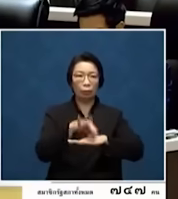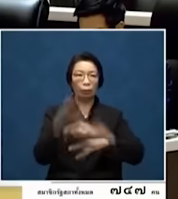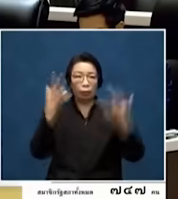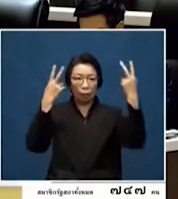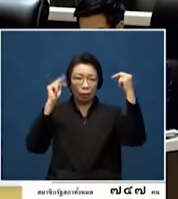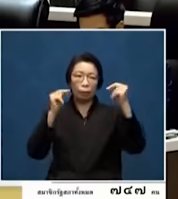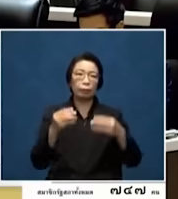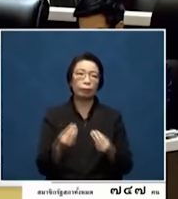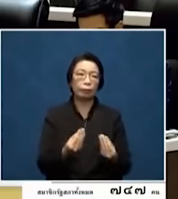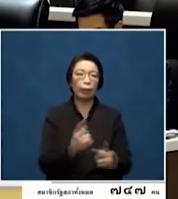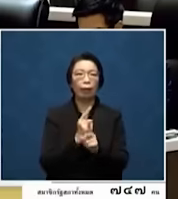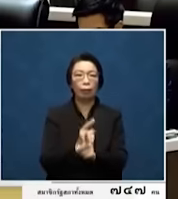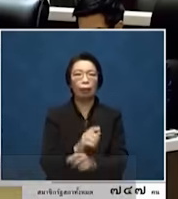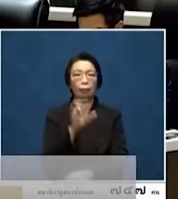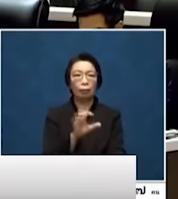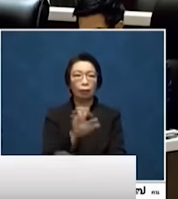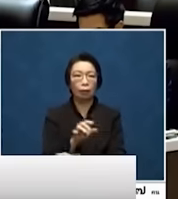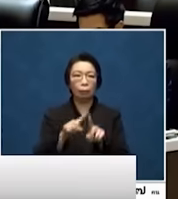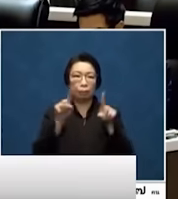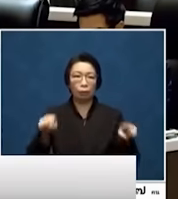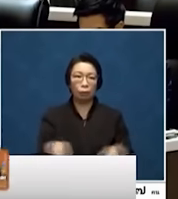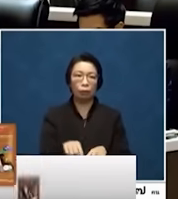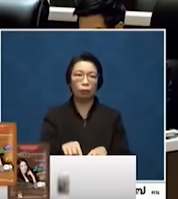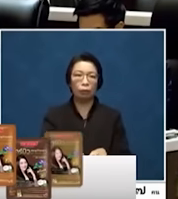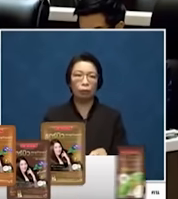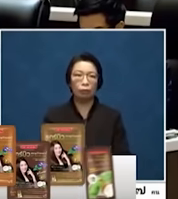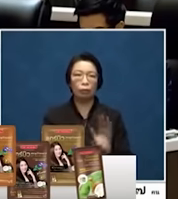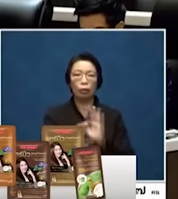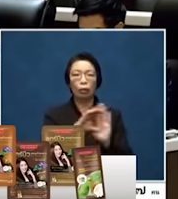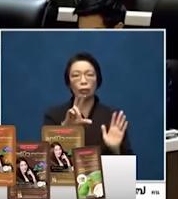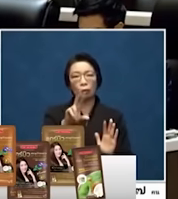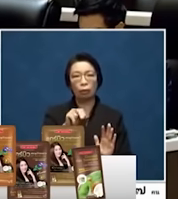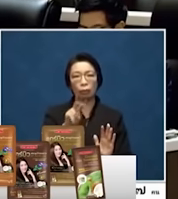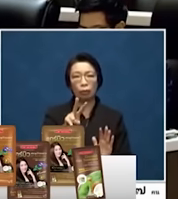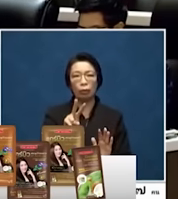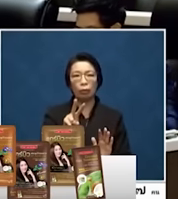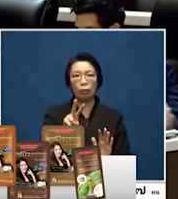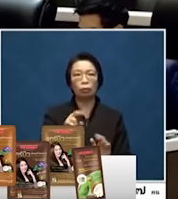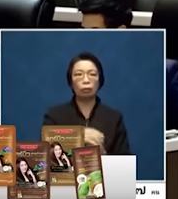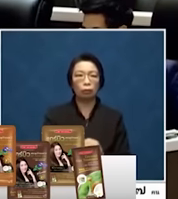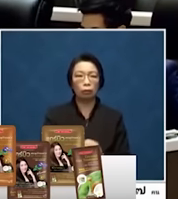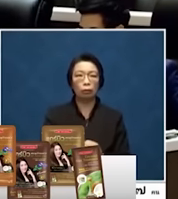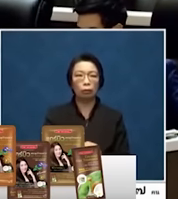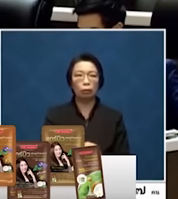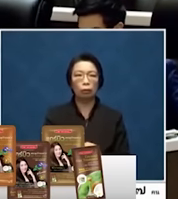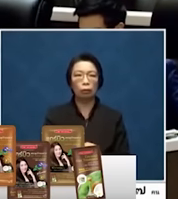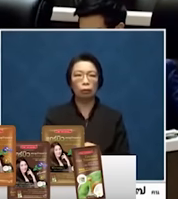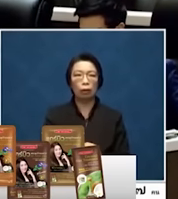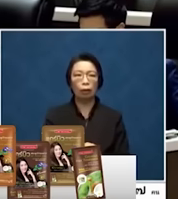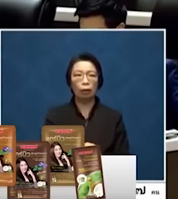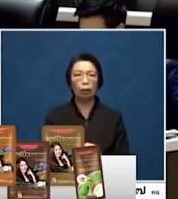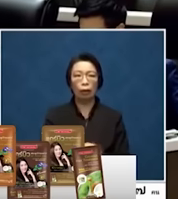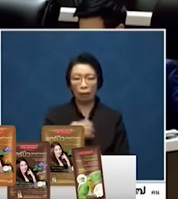มนตรีตามข้อบังคับการประชุมรัฐสภาข้อที่32อนุ1เพื่อให้รัฐสภาของเรานะ